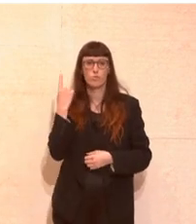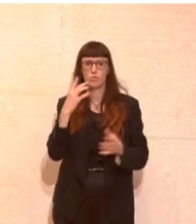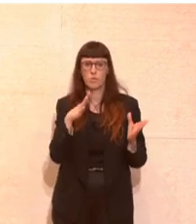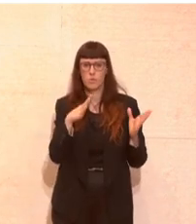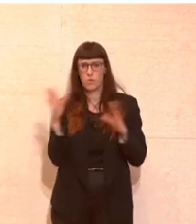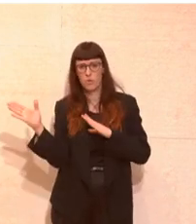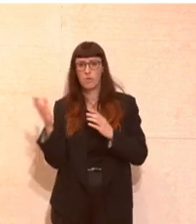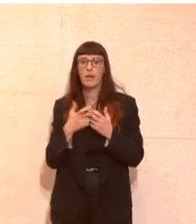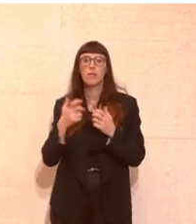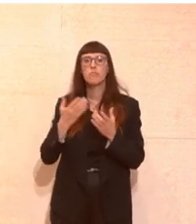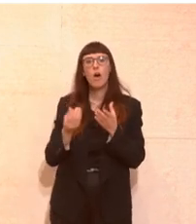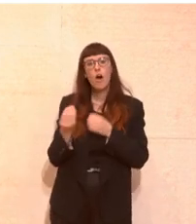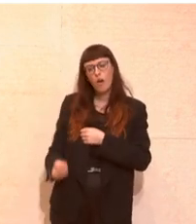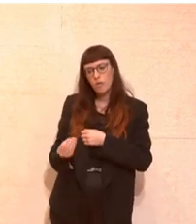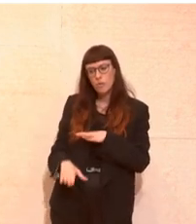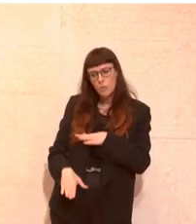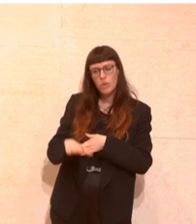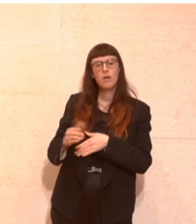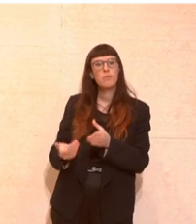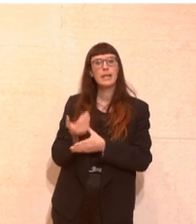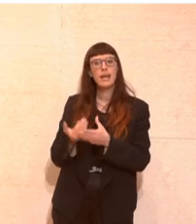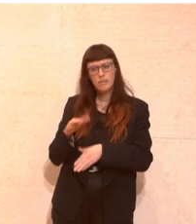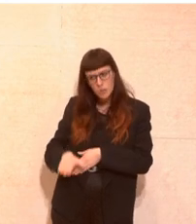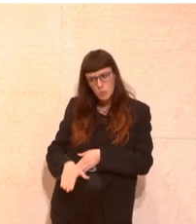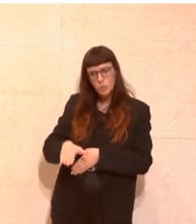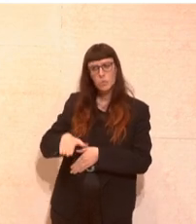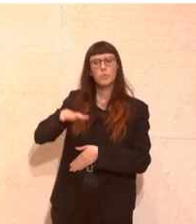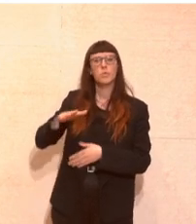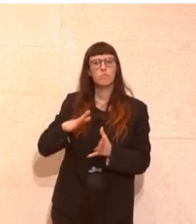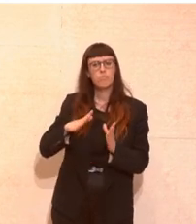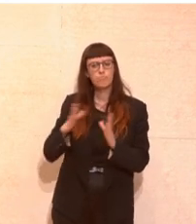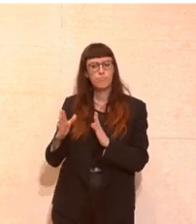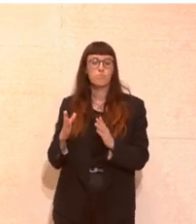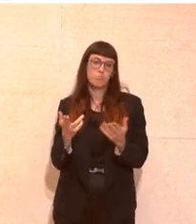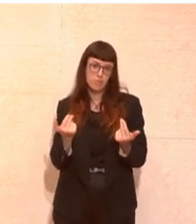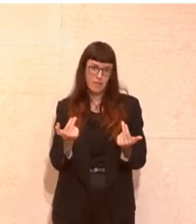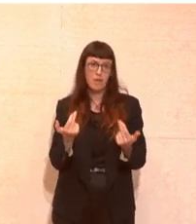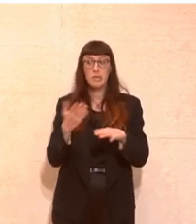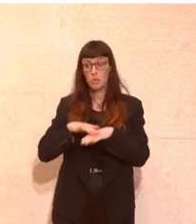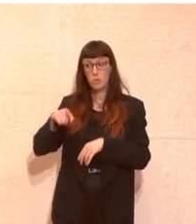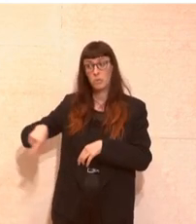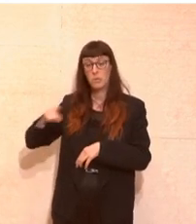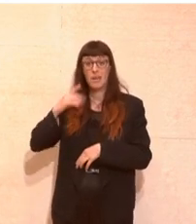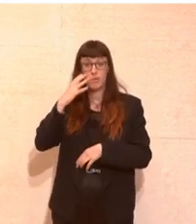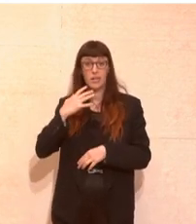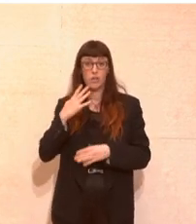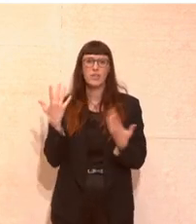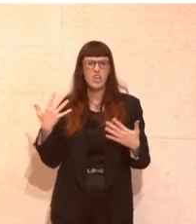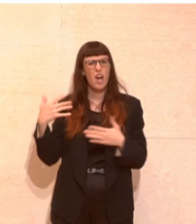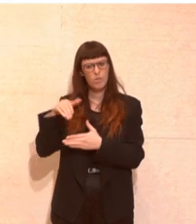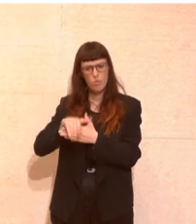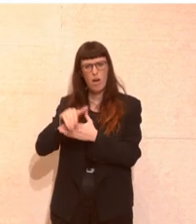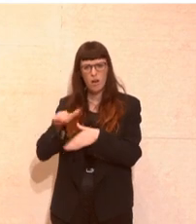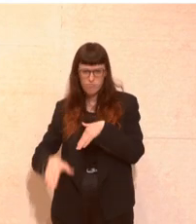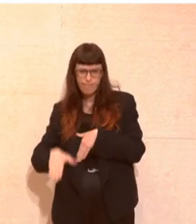dans l'enfance, c'est moins grave, bien sûr, mais ceux qui étaient déjà du soir dans l'enfance vont se décaler encore davantage. Alors, si vous voyez des âges de la vie